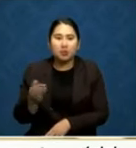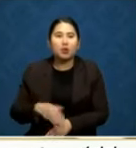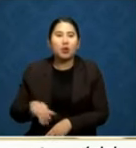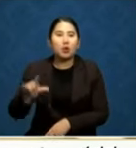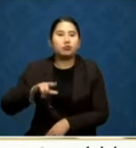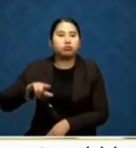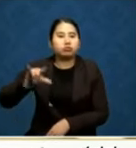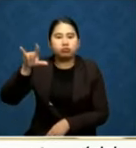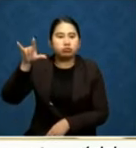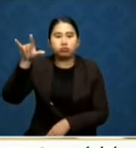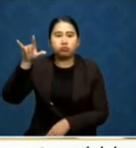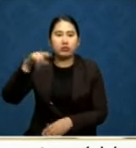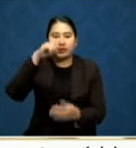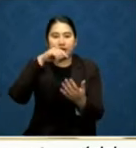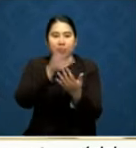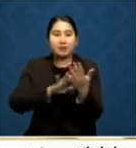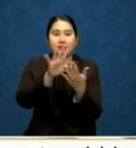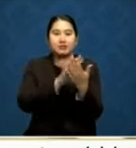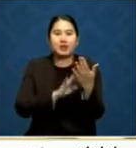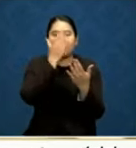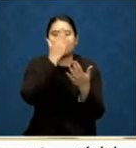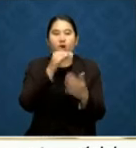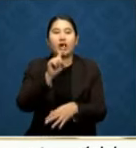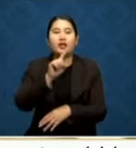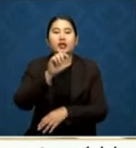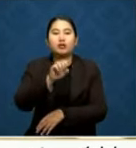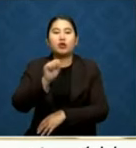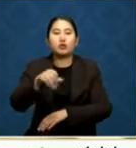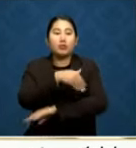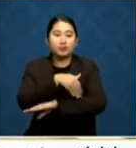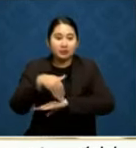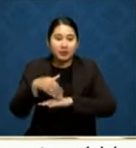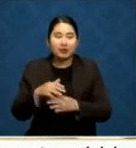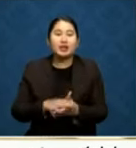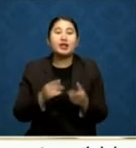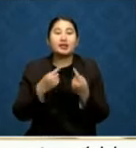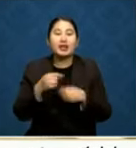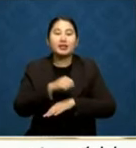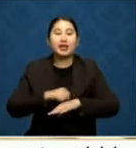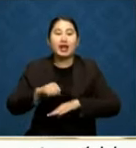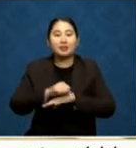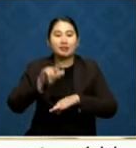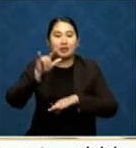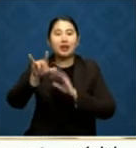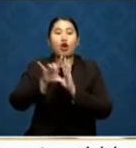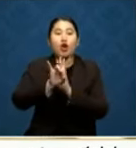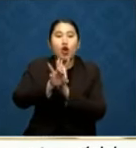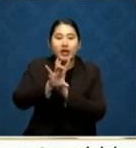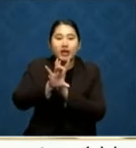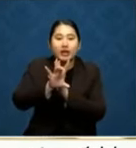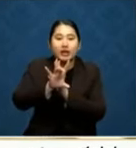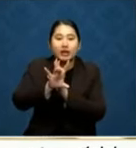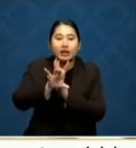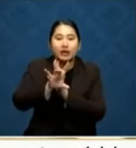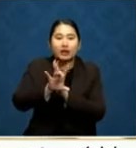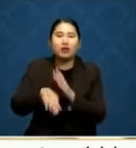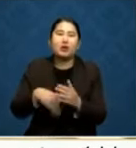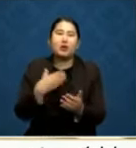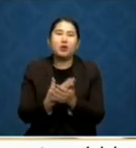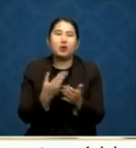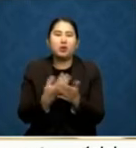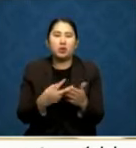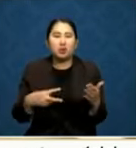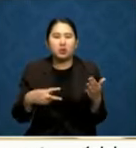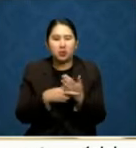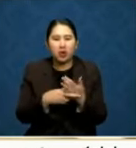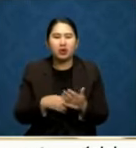นไปทั่วประเทศ เพเป็สองบัญชีรายชื่อแต่สนามบนร้อยเอดนะครั มันผูขาดหอเป Panzerเครื่องบ